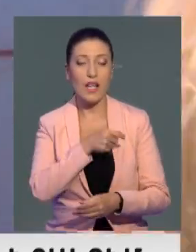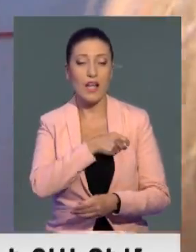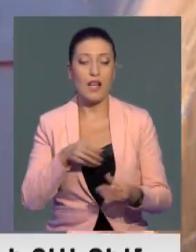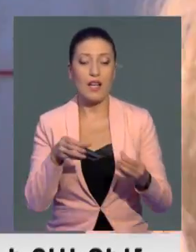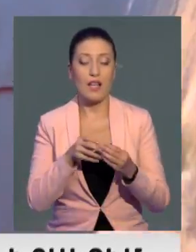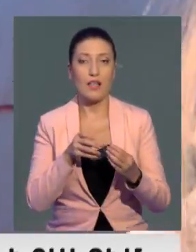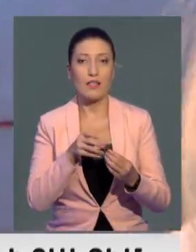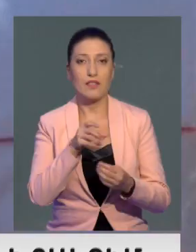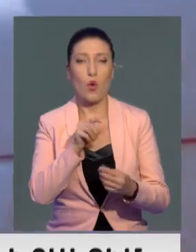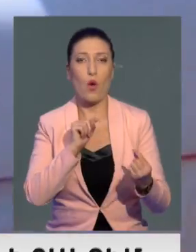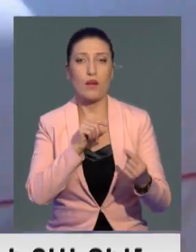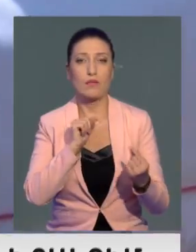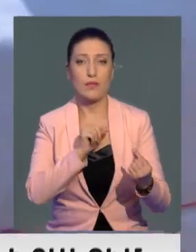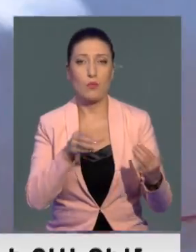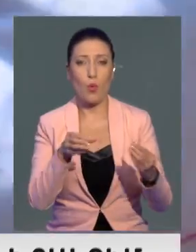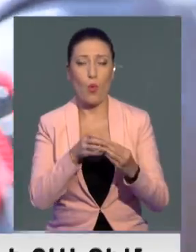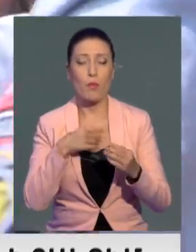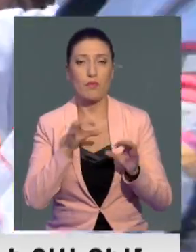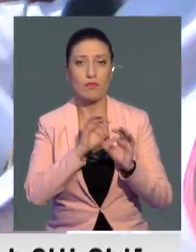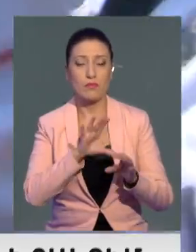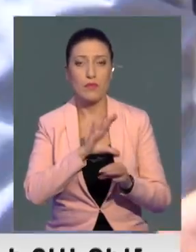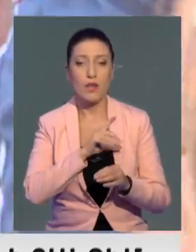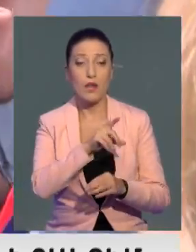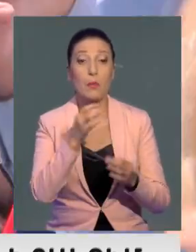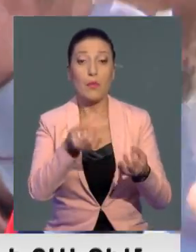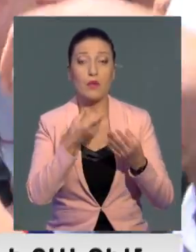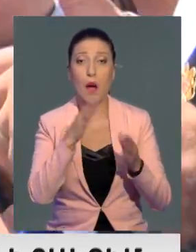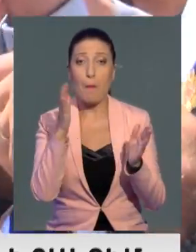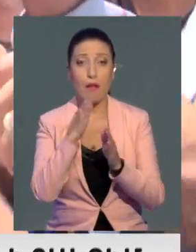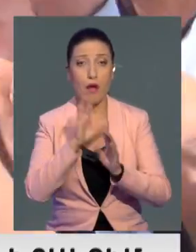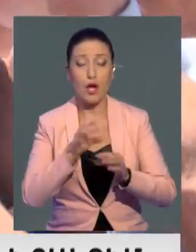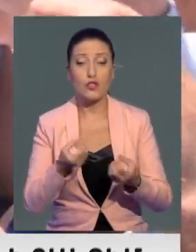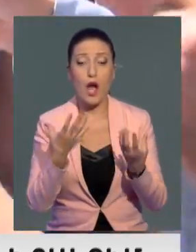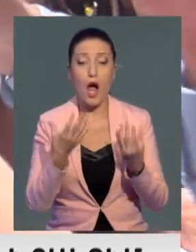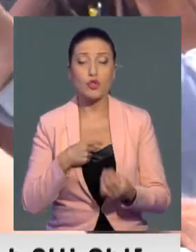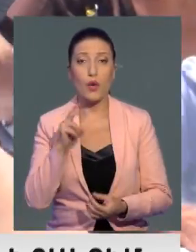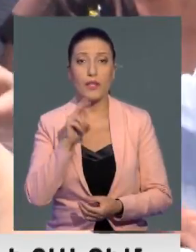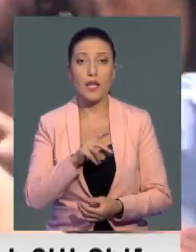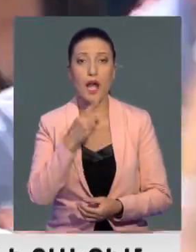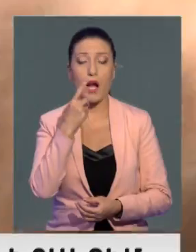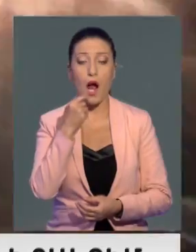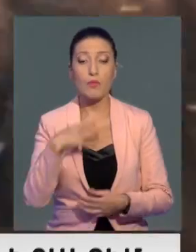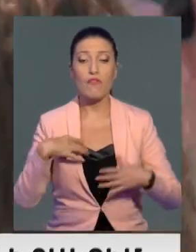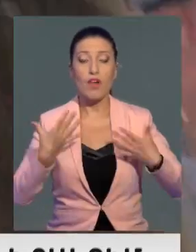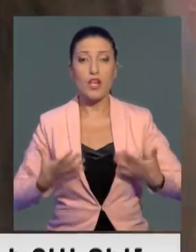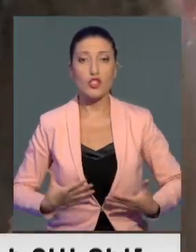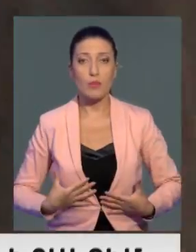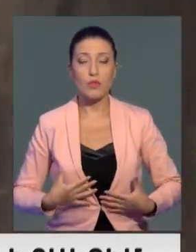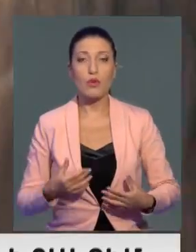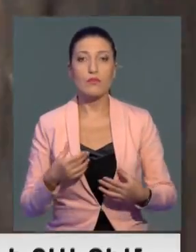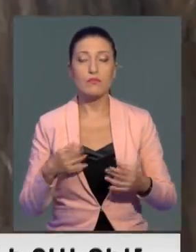խոսել, նրանցից մի կին ասեց, որ պատահական չէ, որ այսօր այստեղ է եկել Կարմիր Վերնաշապիկով։ Լսենք